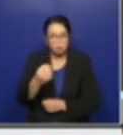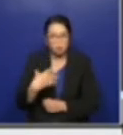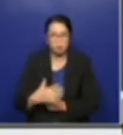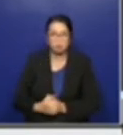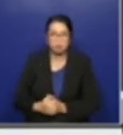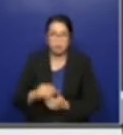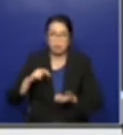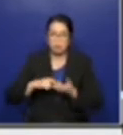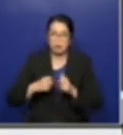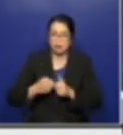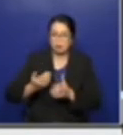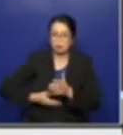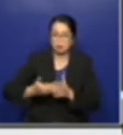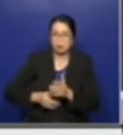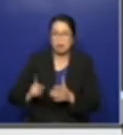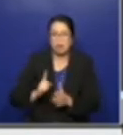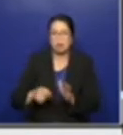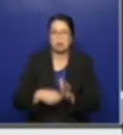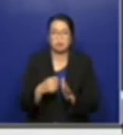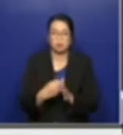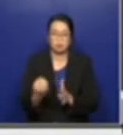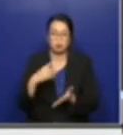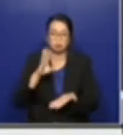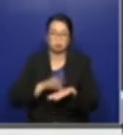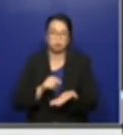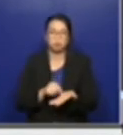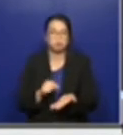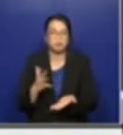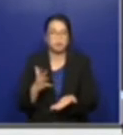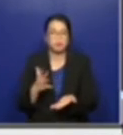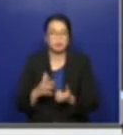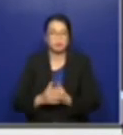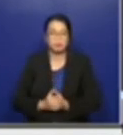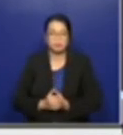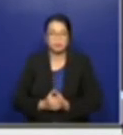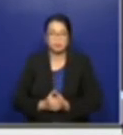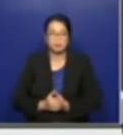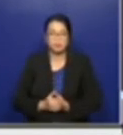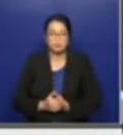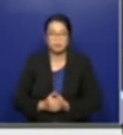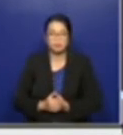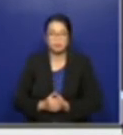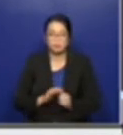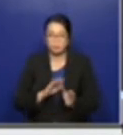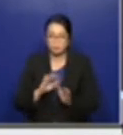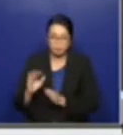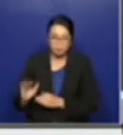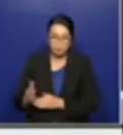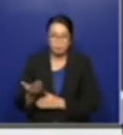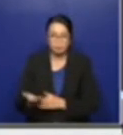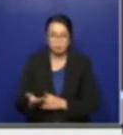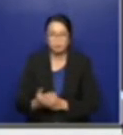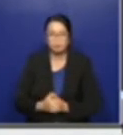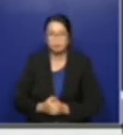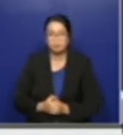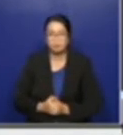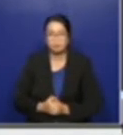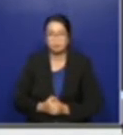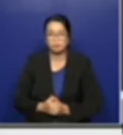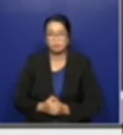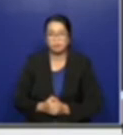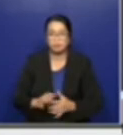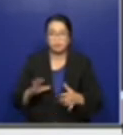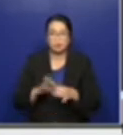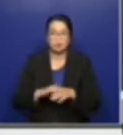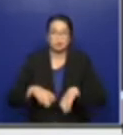ำได้ผมอยากสามารถเป็นเพราะอะไรอีกด้านหนึ่งครับท่านประธานครับด้านการปฏิรูปประเทศด้านการบริหารราชการ